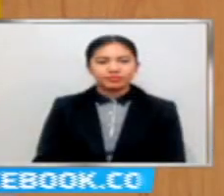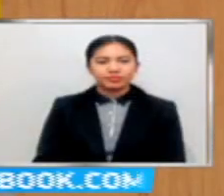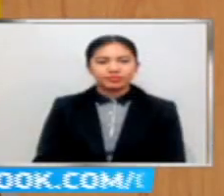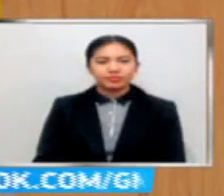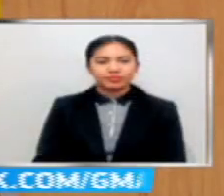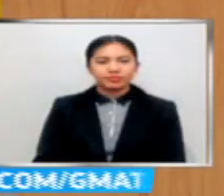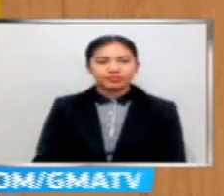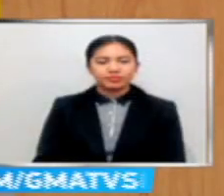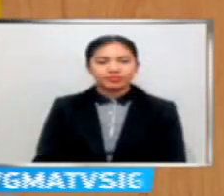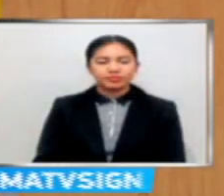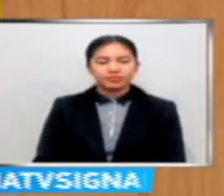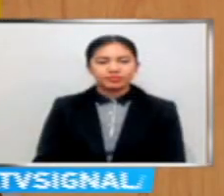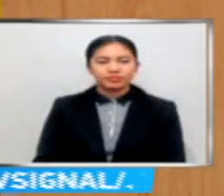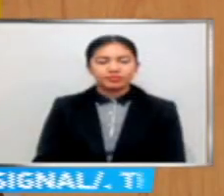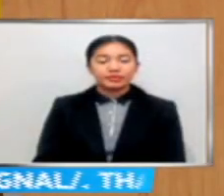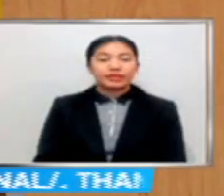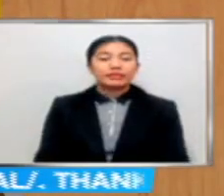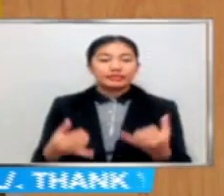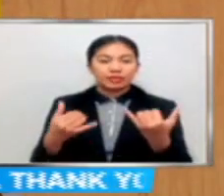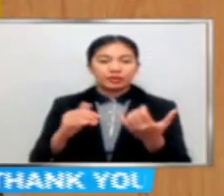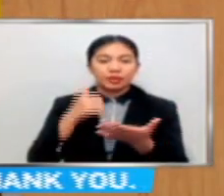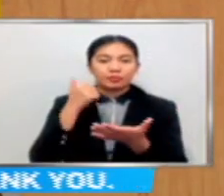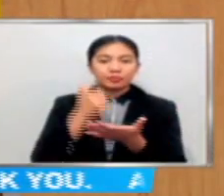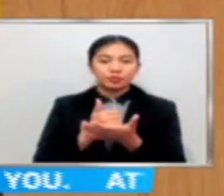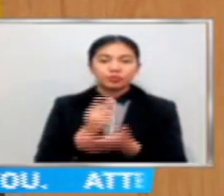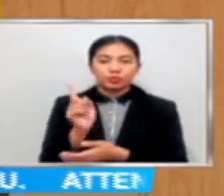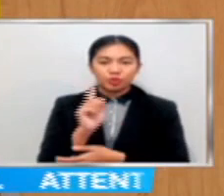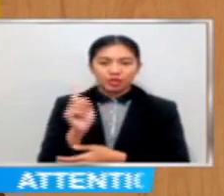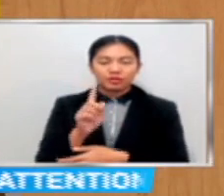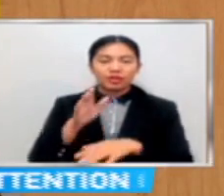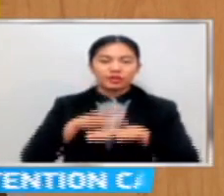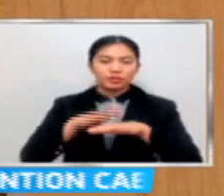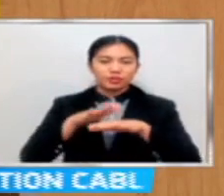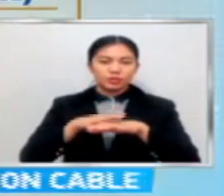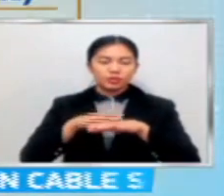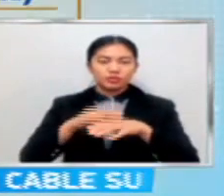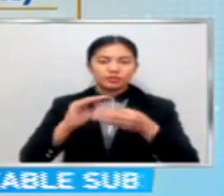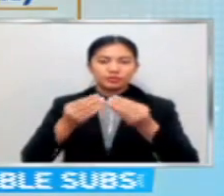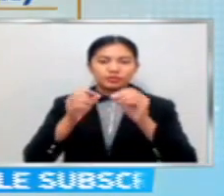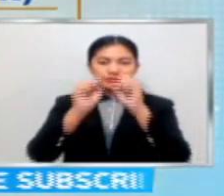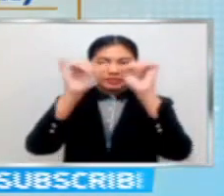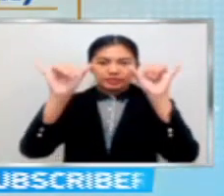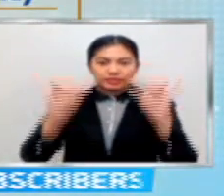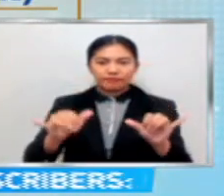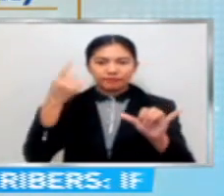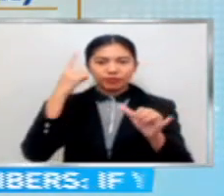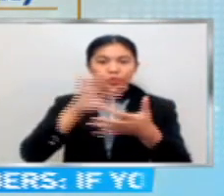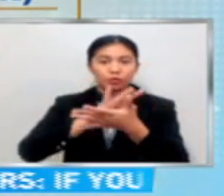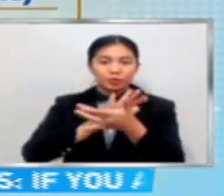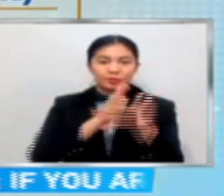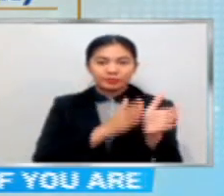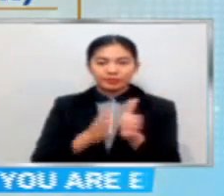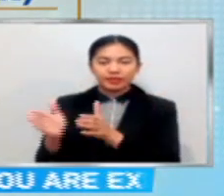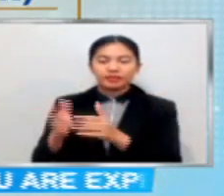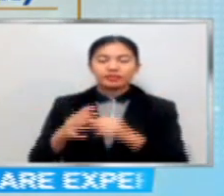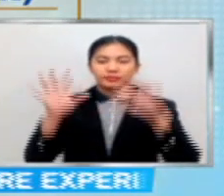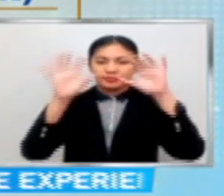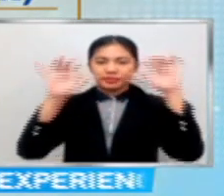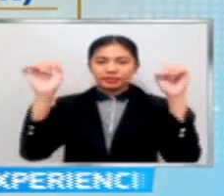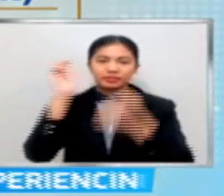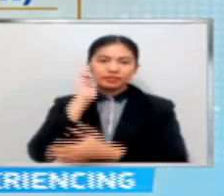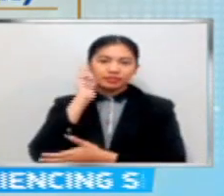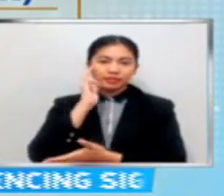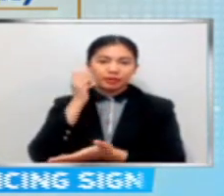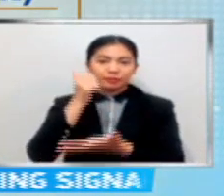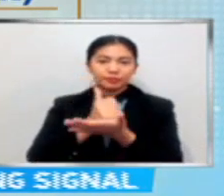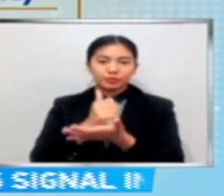Ipatutupad na sa buong bansa ang alert level system para po sa COVID-19 response. Sa inaprubahang kautusan ni Pangulong Duterte, hahatiin